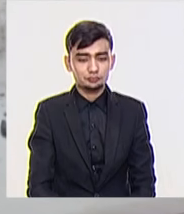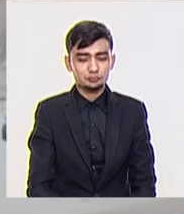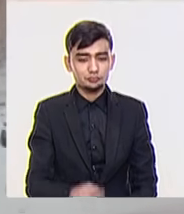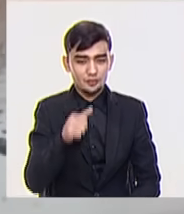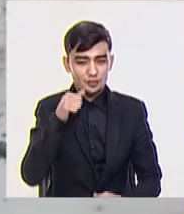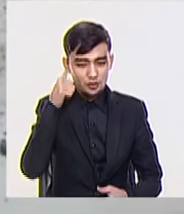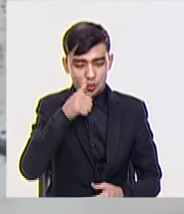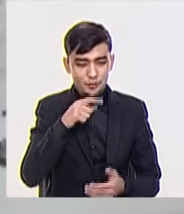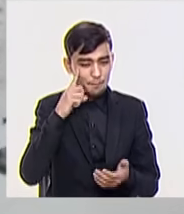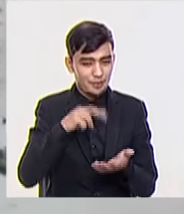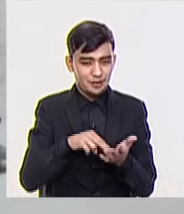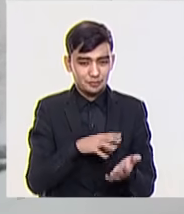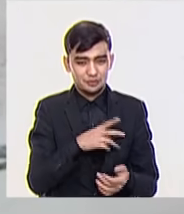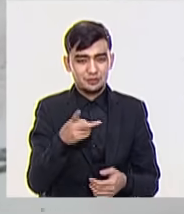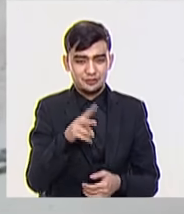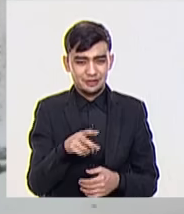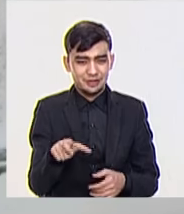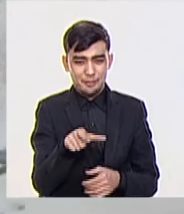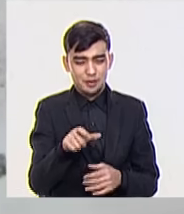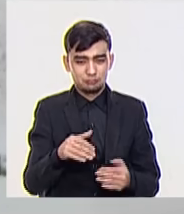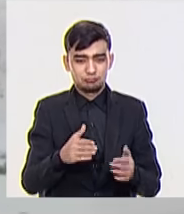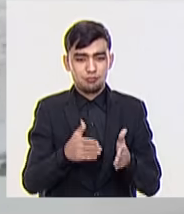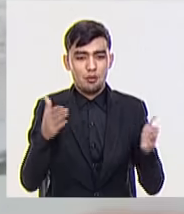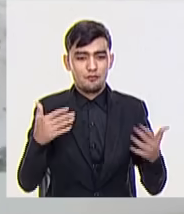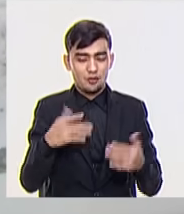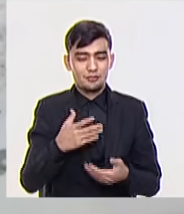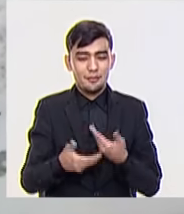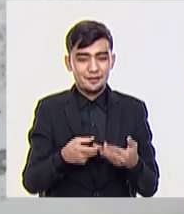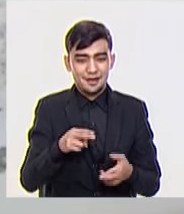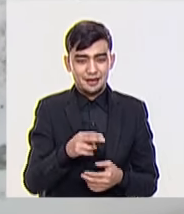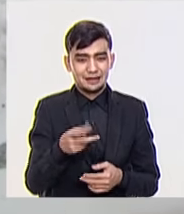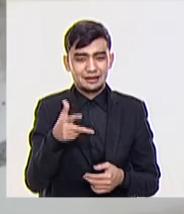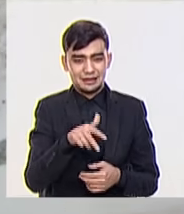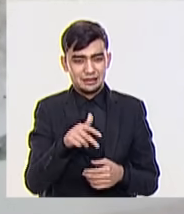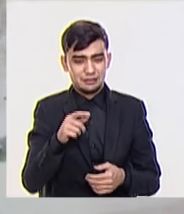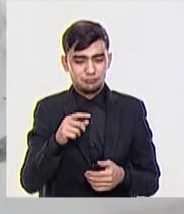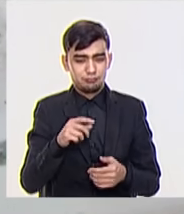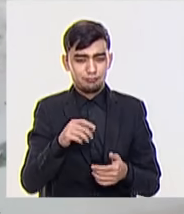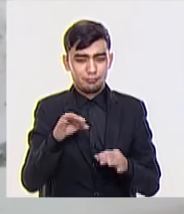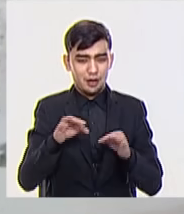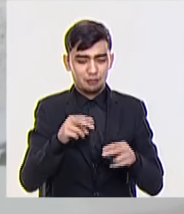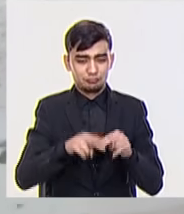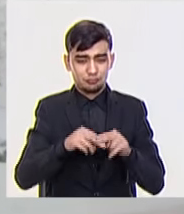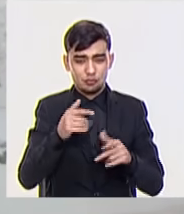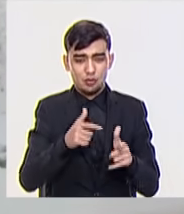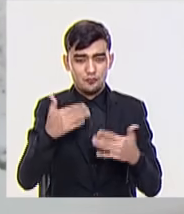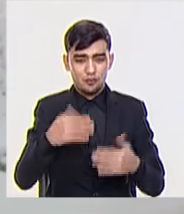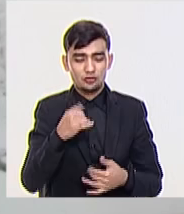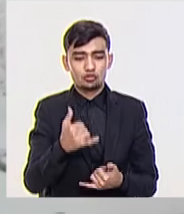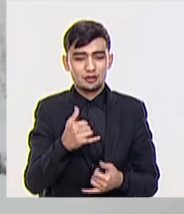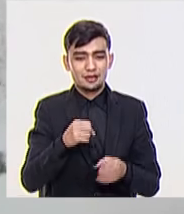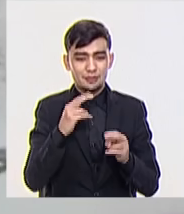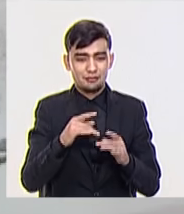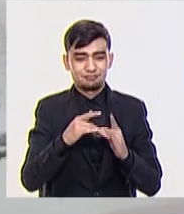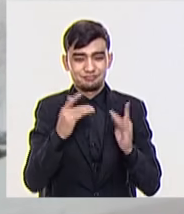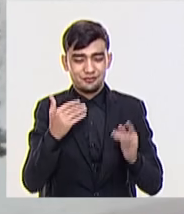Өткен жылғы жоспар бойынша қазір екі жақты жол қозғалысын аштық. Жаяу жүргіншілердің үш ірі құрылысын аяқтадық. Қазір негізгі эстакаданың қаңқасын арматурамен